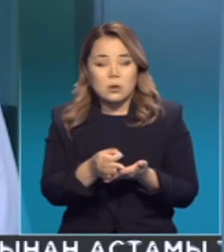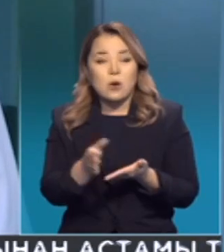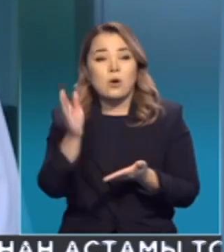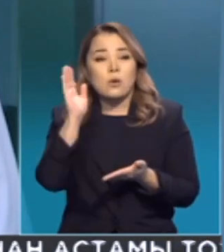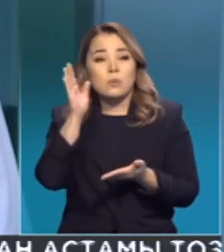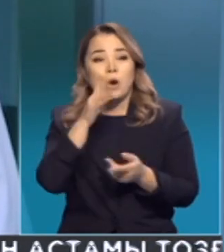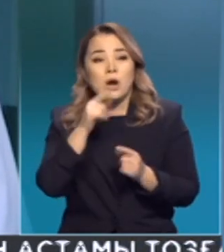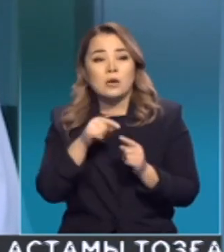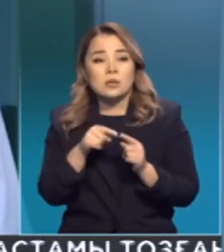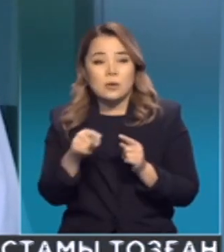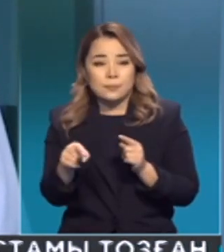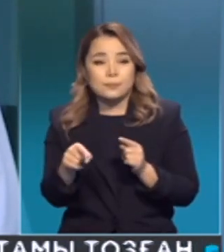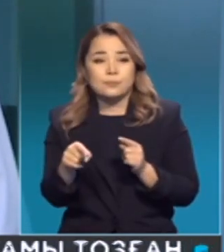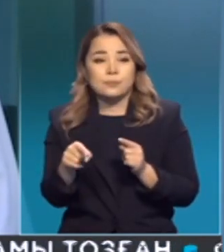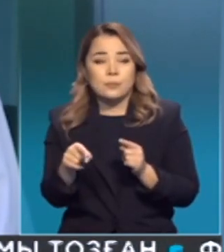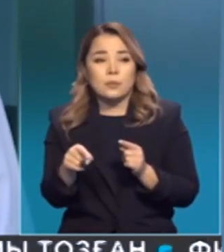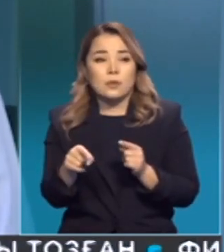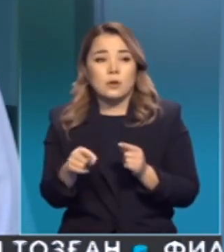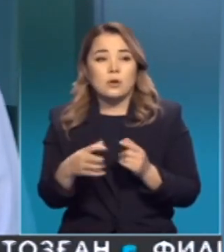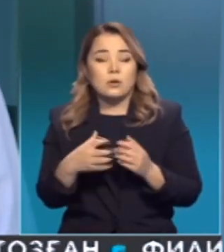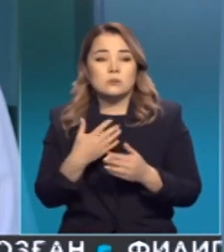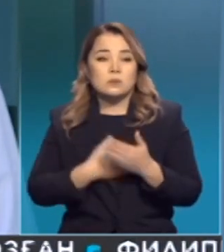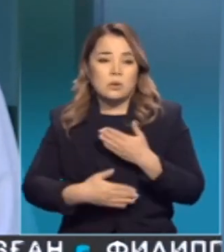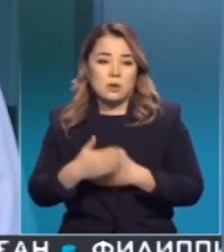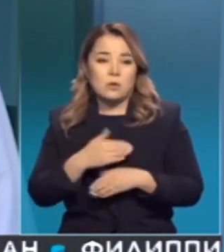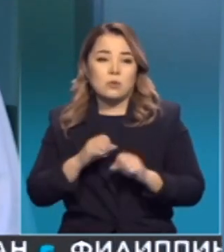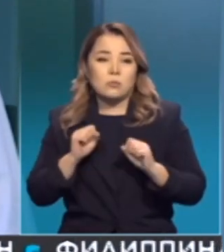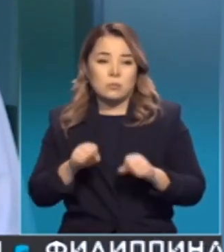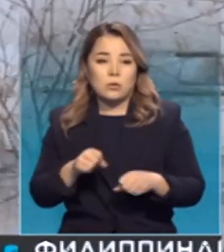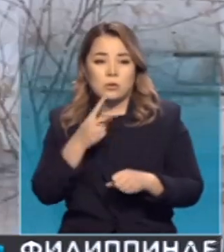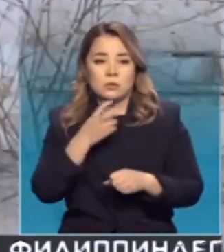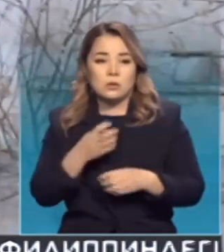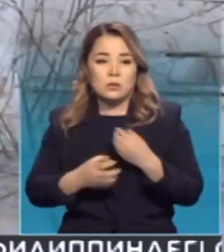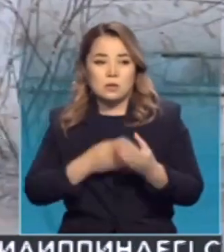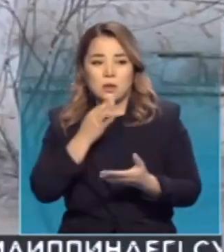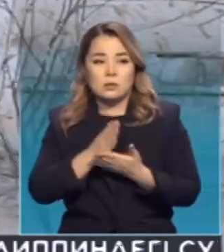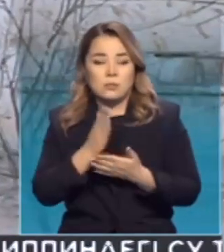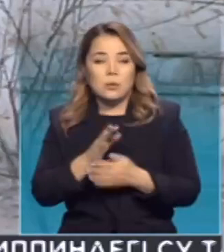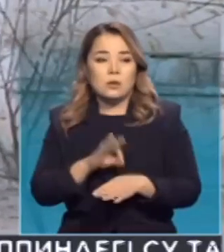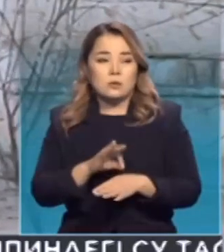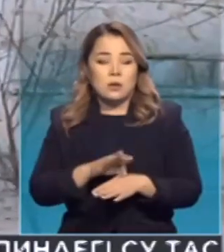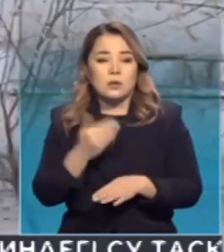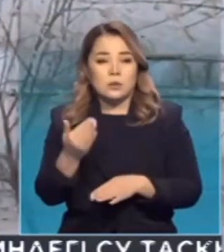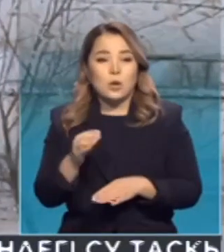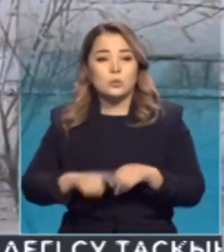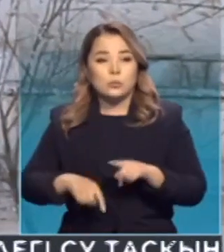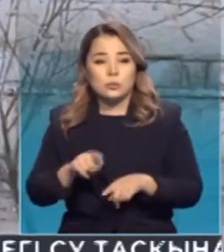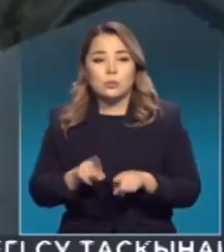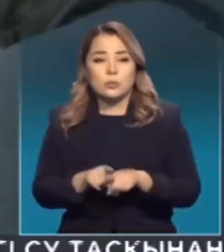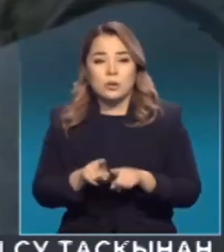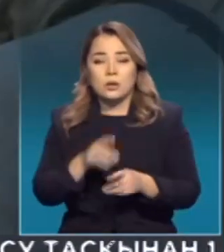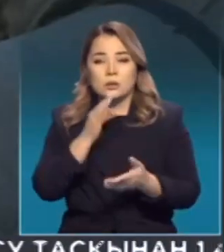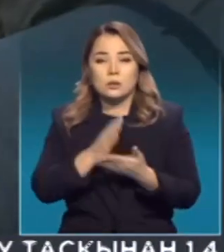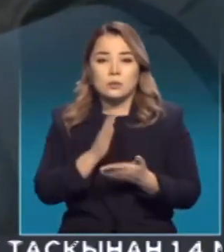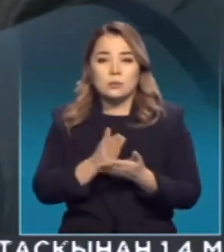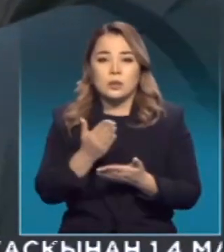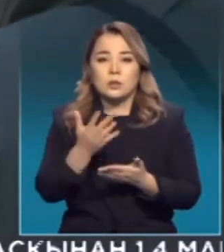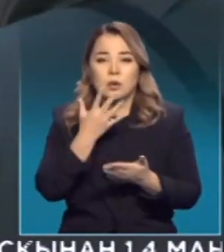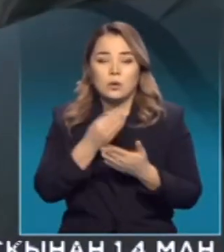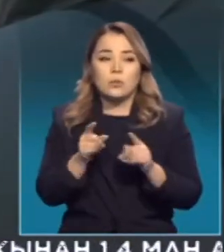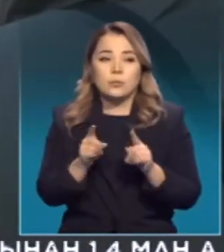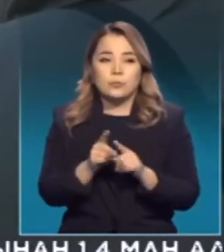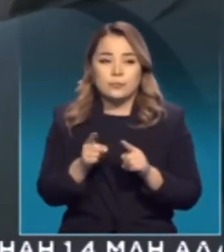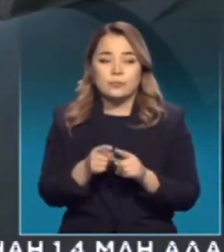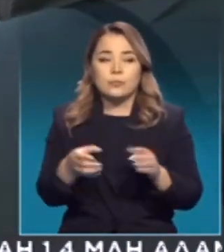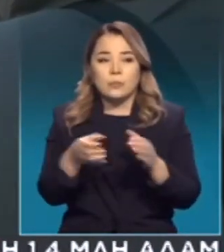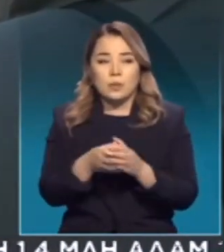алдағы уақытта сал болып қалу мүмкіншілігі бар. Науқастың туыстары полицияға арыз жазып, кінәліні жауапқа тартуды